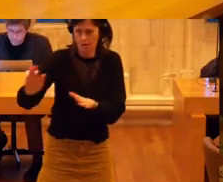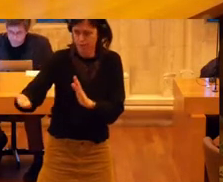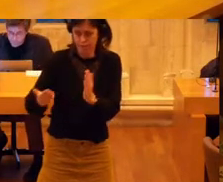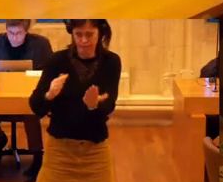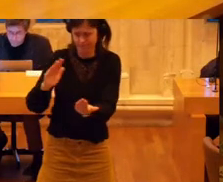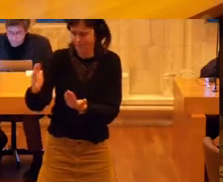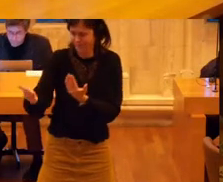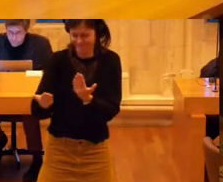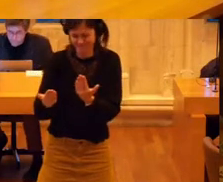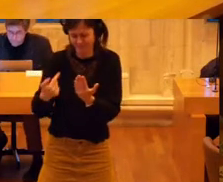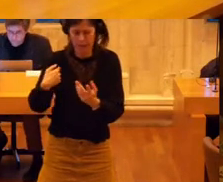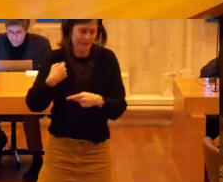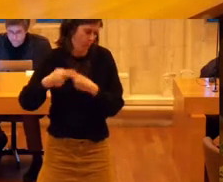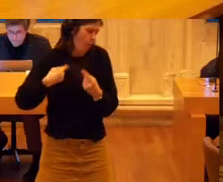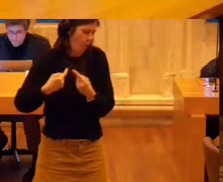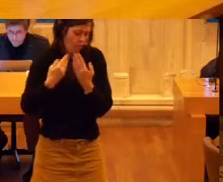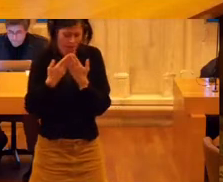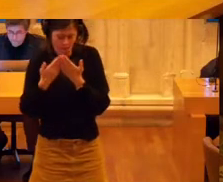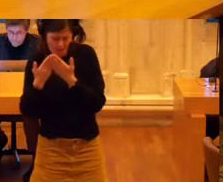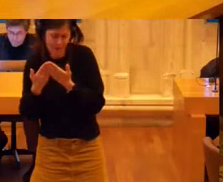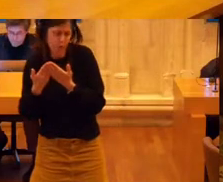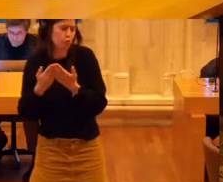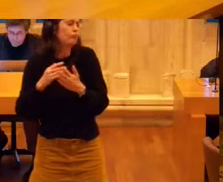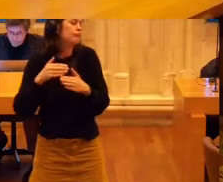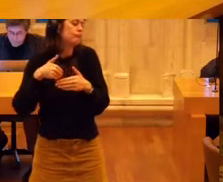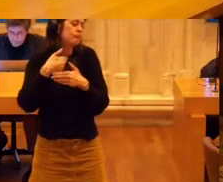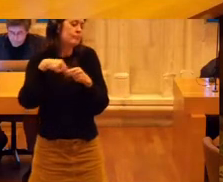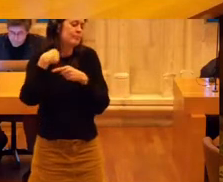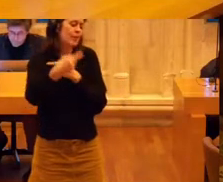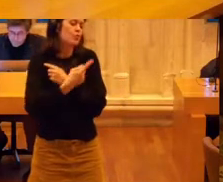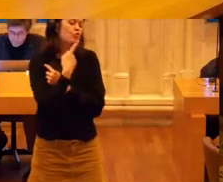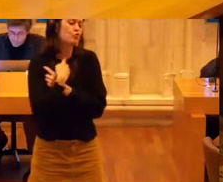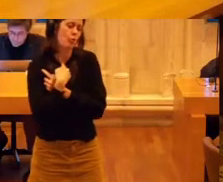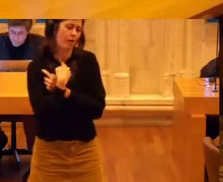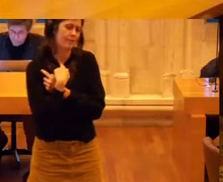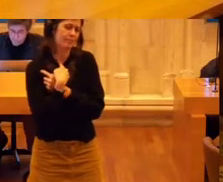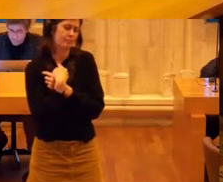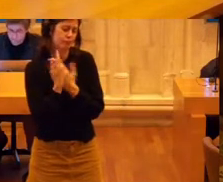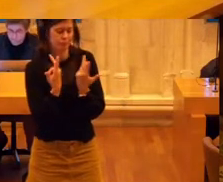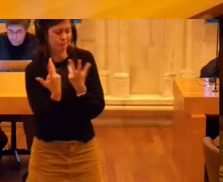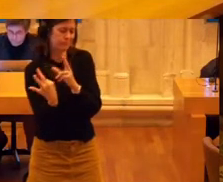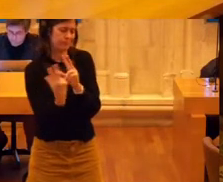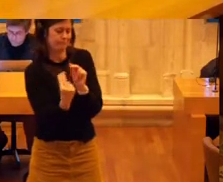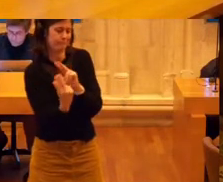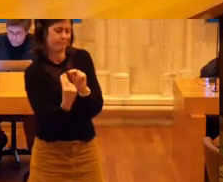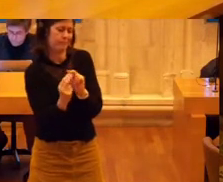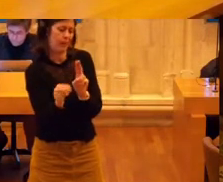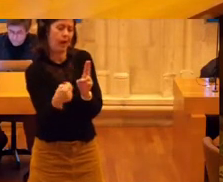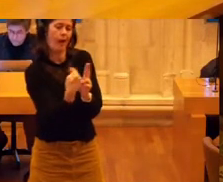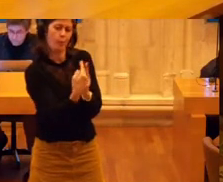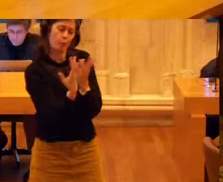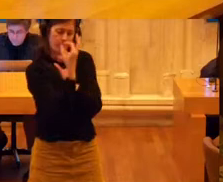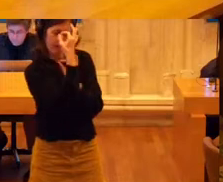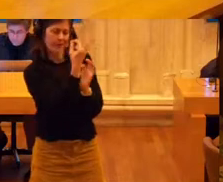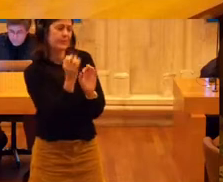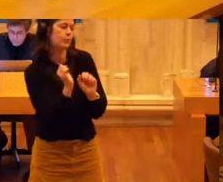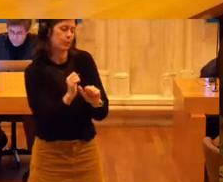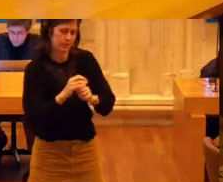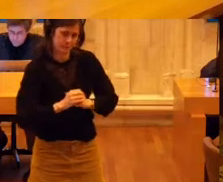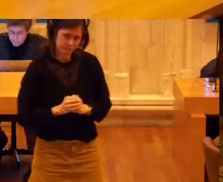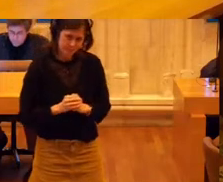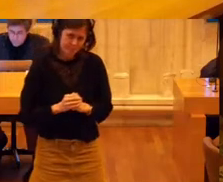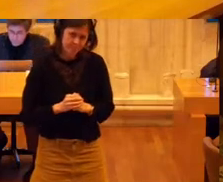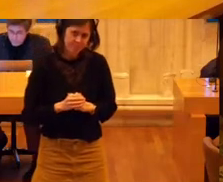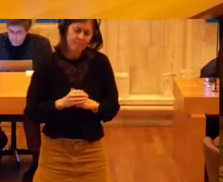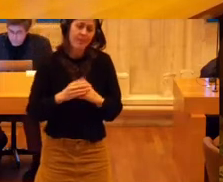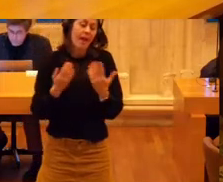nous étudions et nous reviendrons bien sûr au mois de juin pour vous en parler plus précisément, et notamment